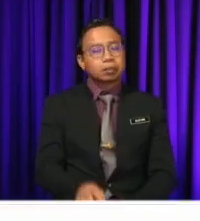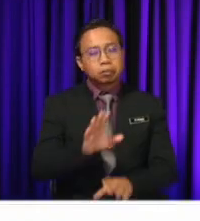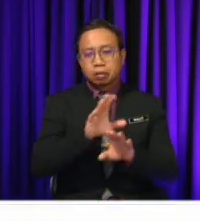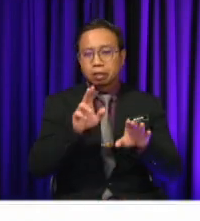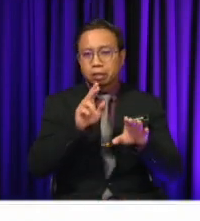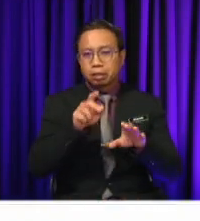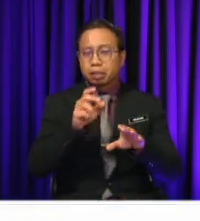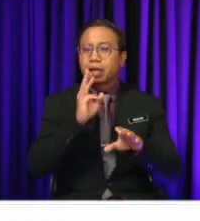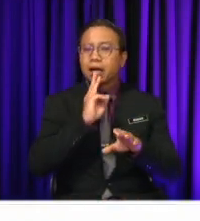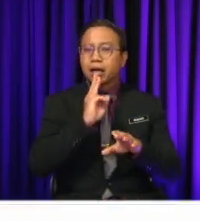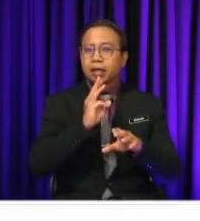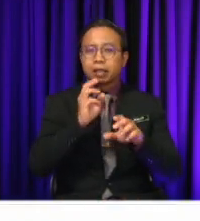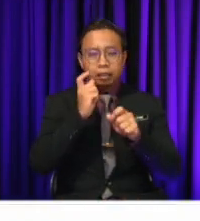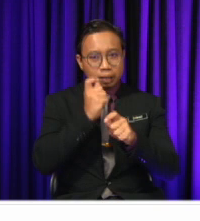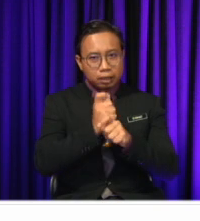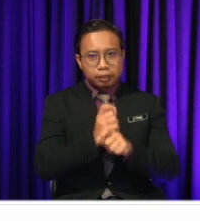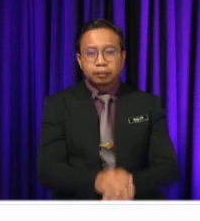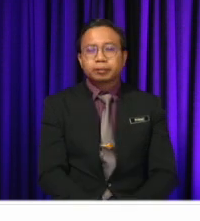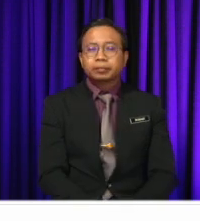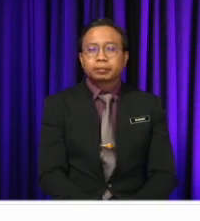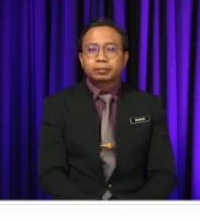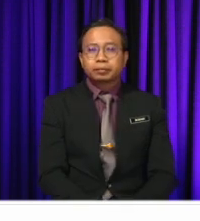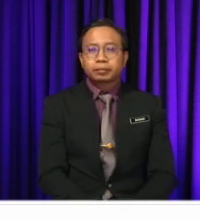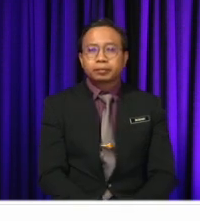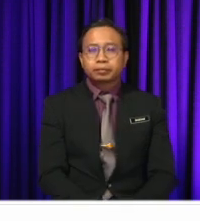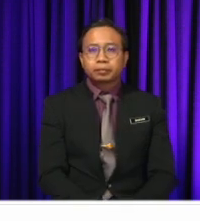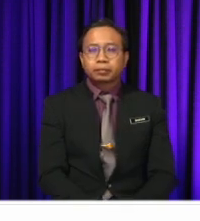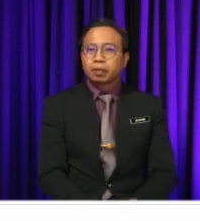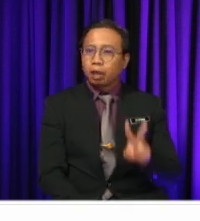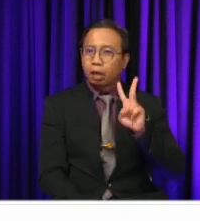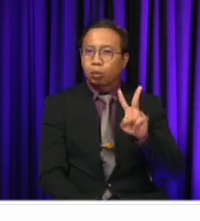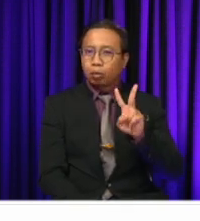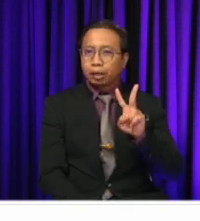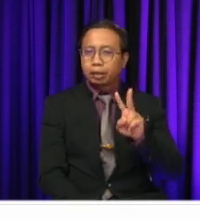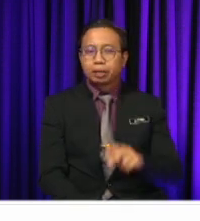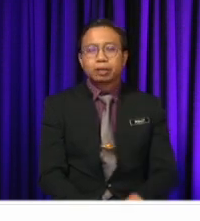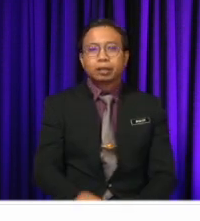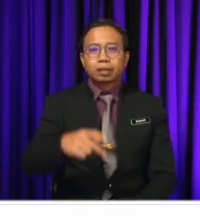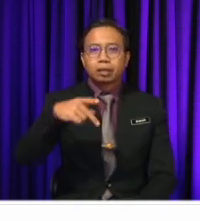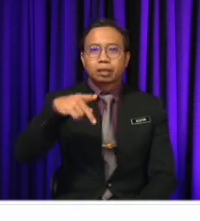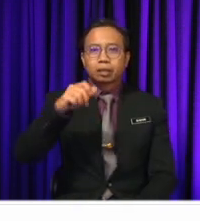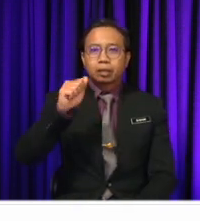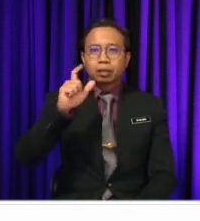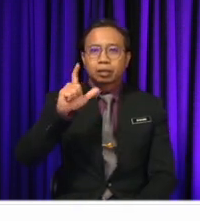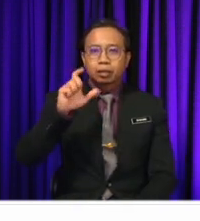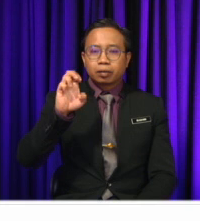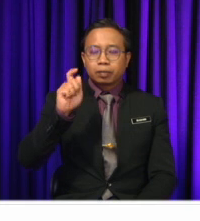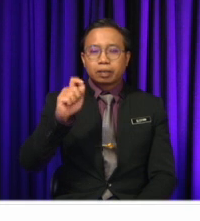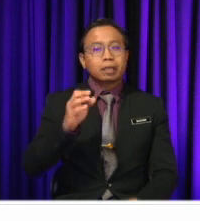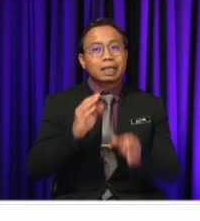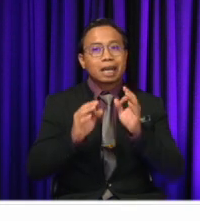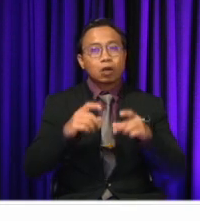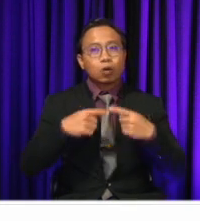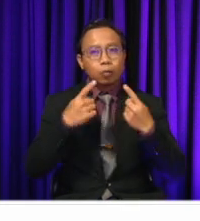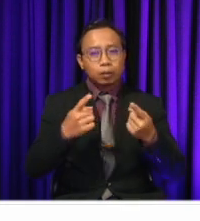dan ditahan Oke dan yang kedua ialah pelet kalau kita pergi dekat